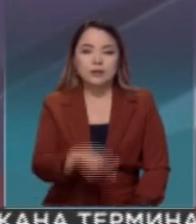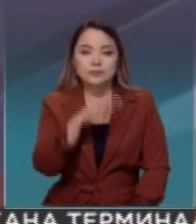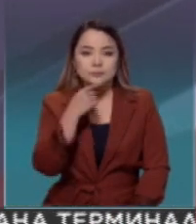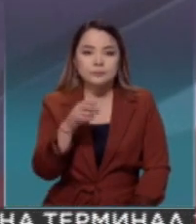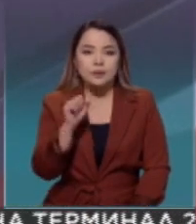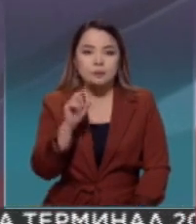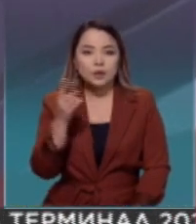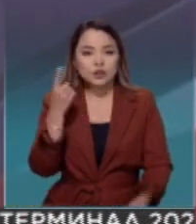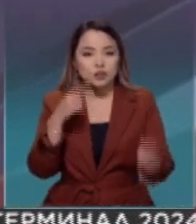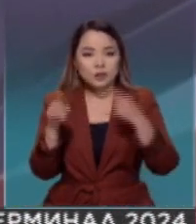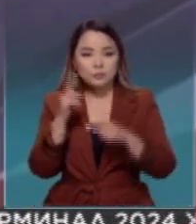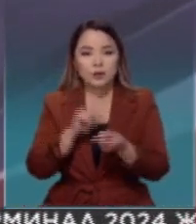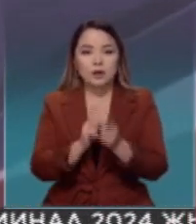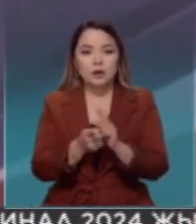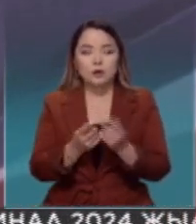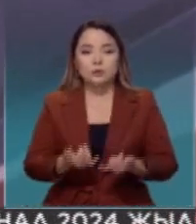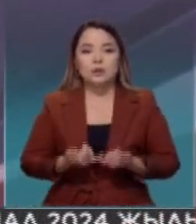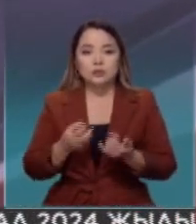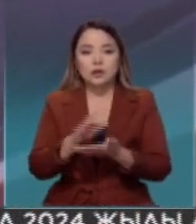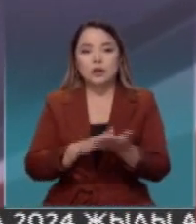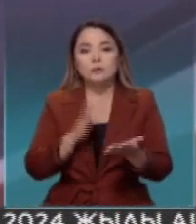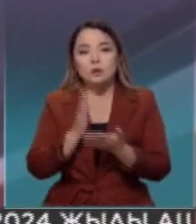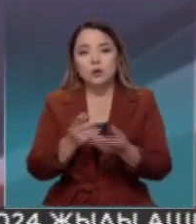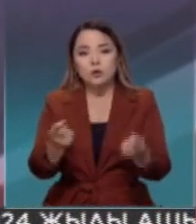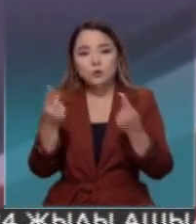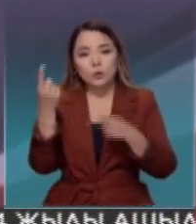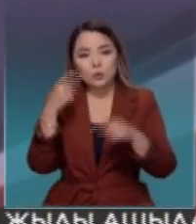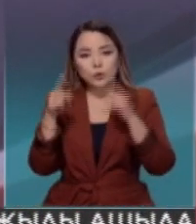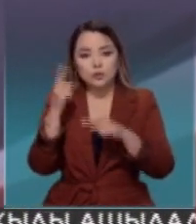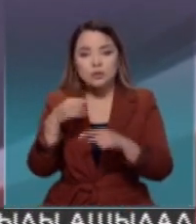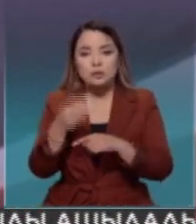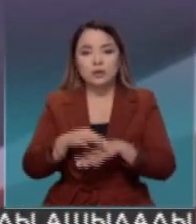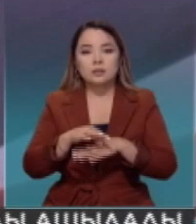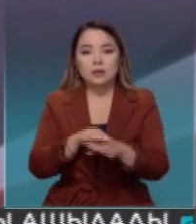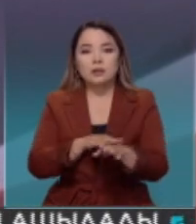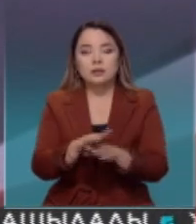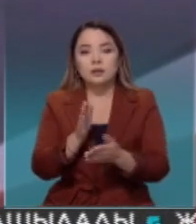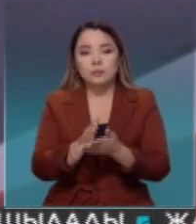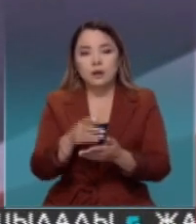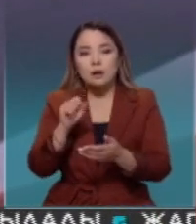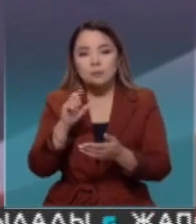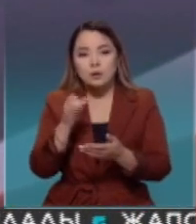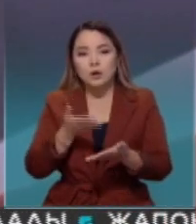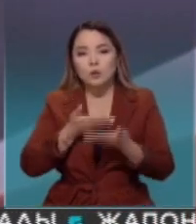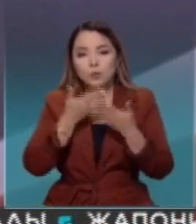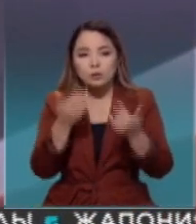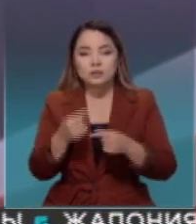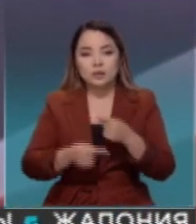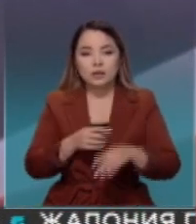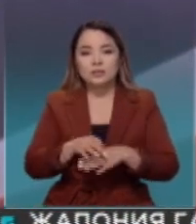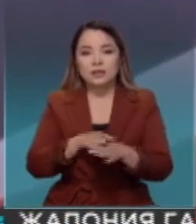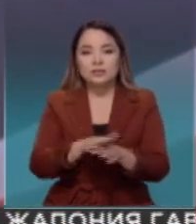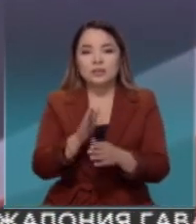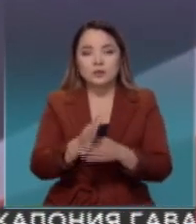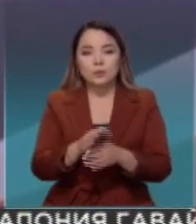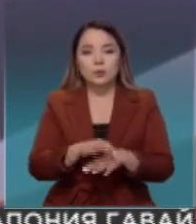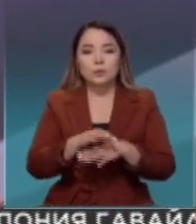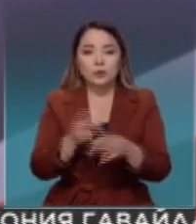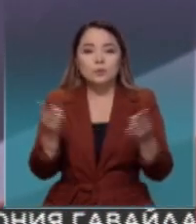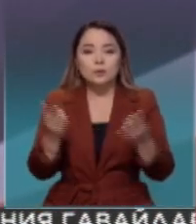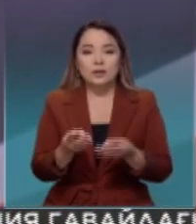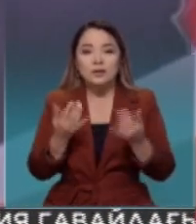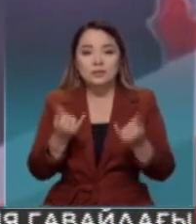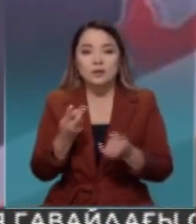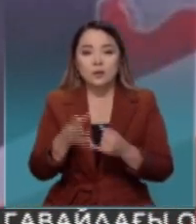Ресейде абай шығармаларын аудару ісі жалғаспақ. Ұлы ойшылдың шығармаларына қызыққан жастар абай оқуларын дәстүрлі түрде өткізіп тұру керек дейді.